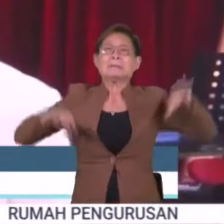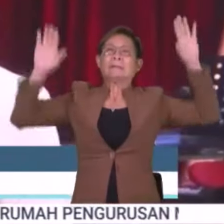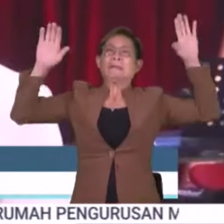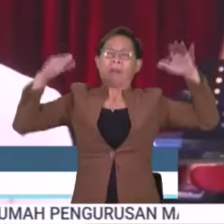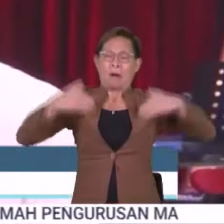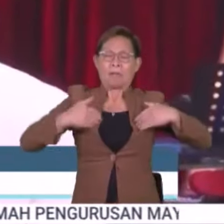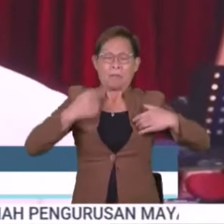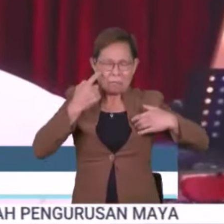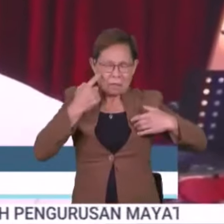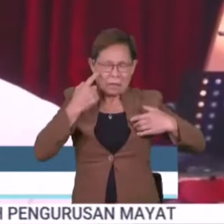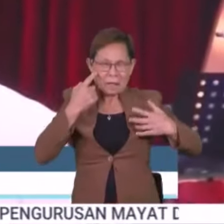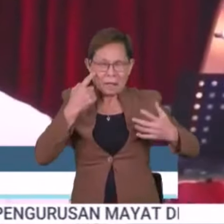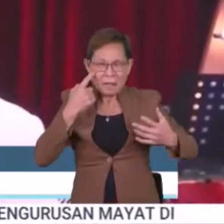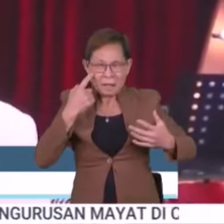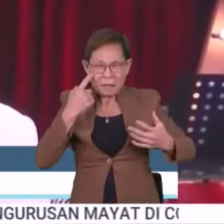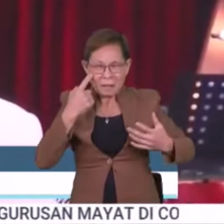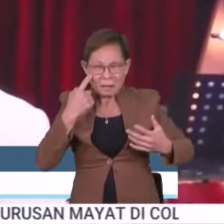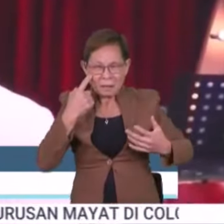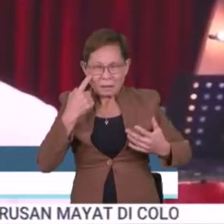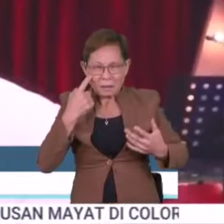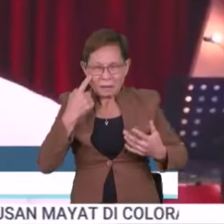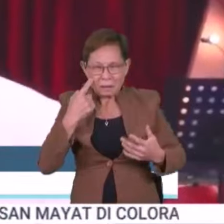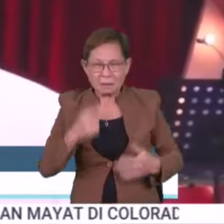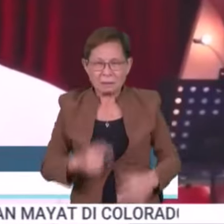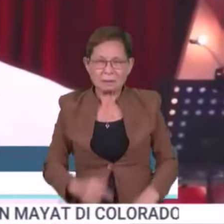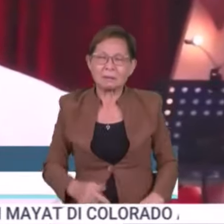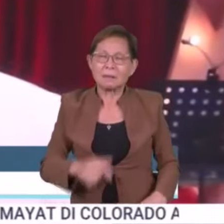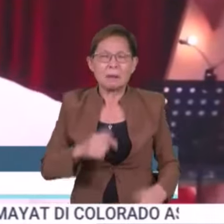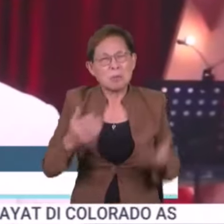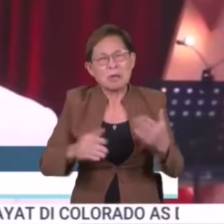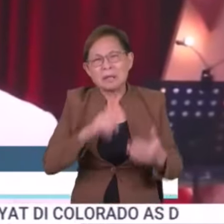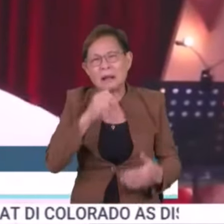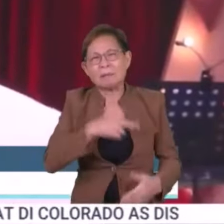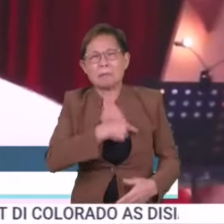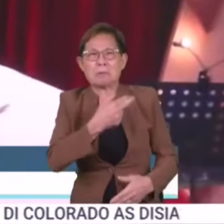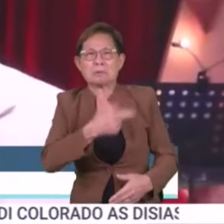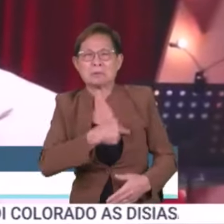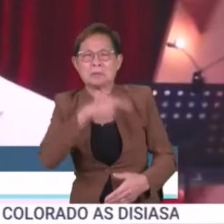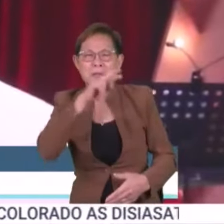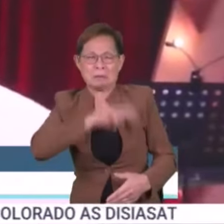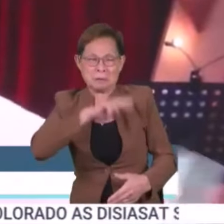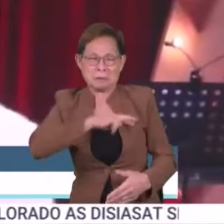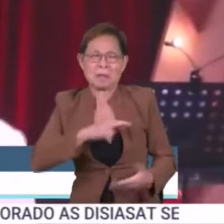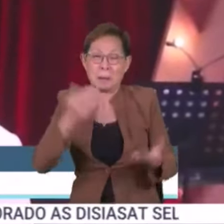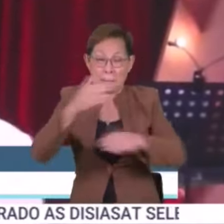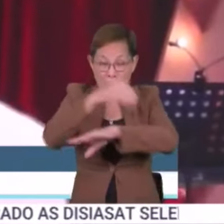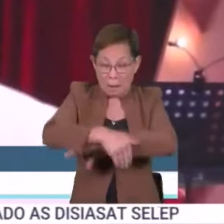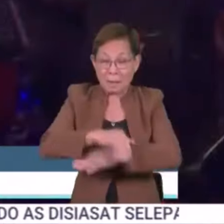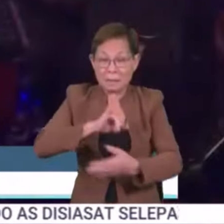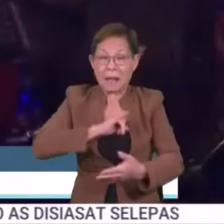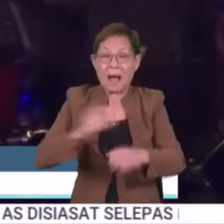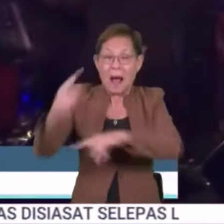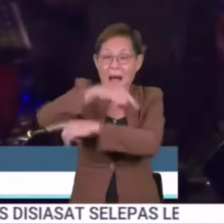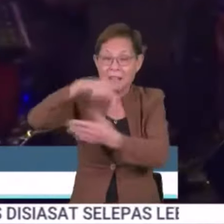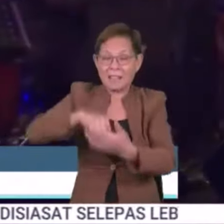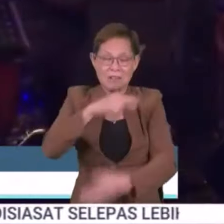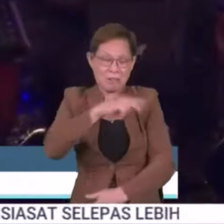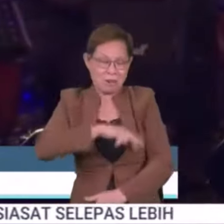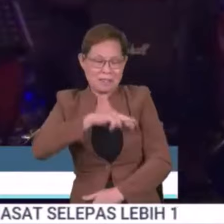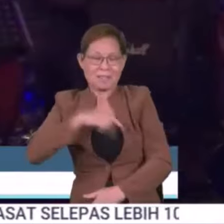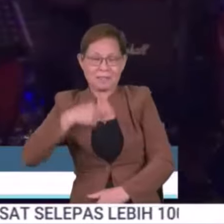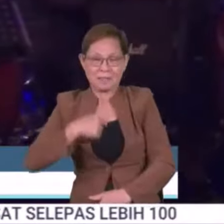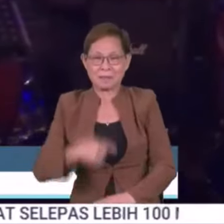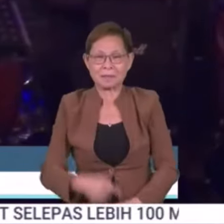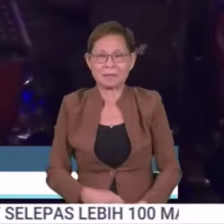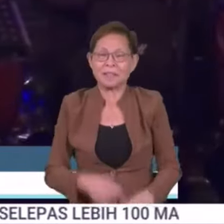sebab fikir tadi yalah mungkin tak ada rezeki saya danirnya malam ni rezeki saya hari ini rezeki saya